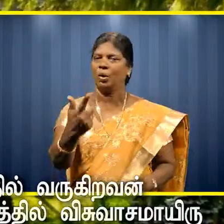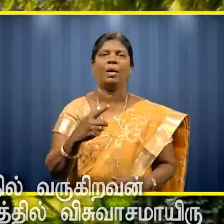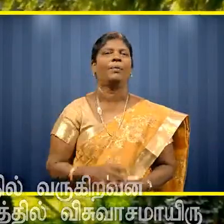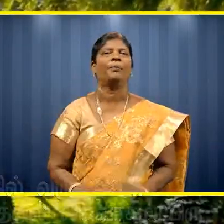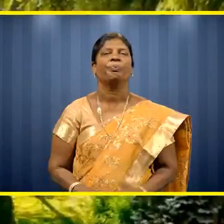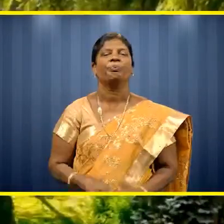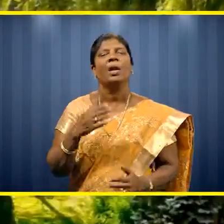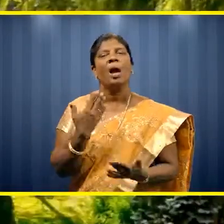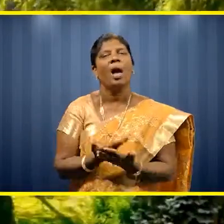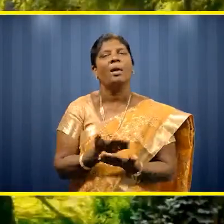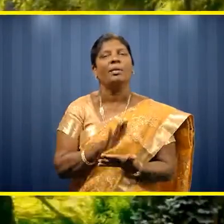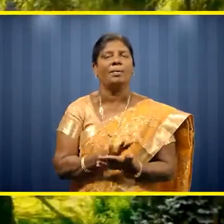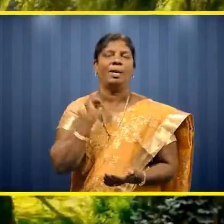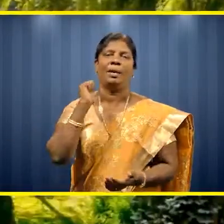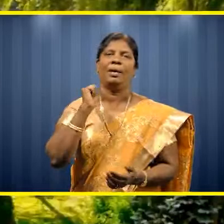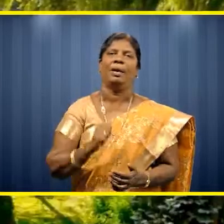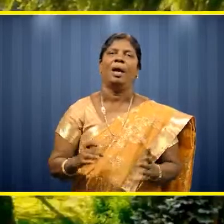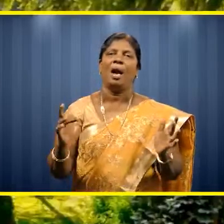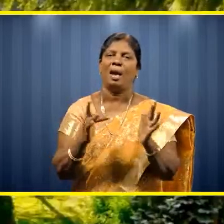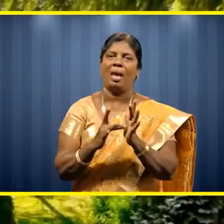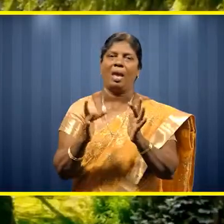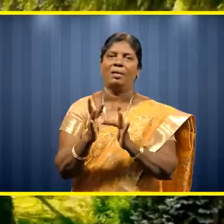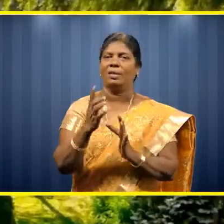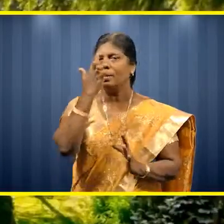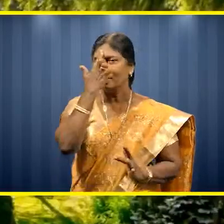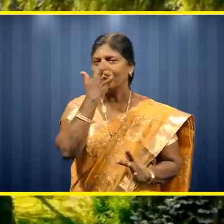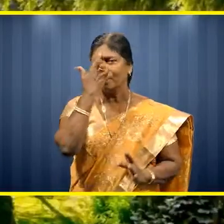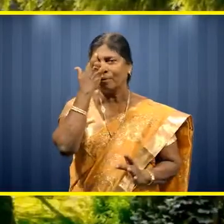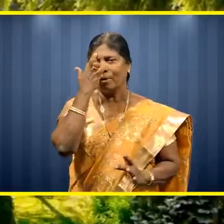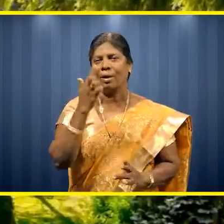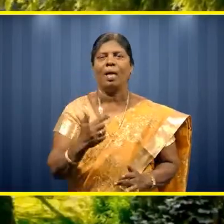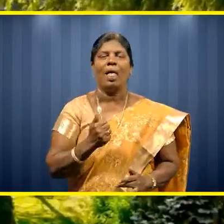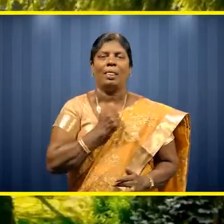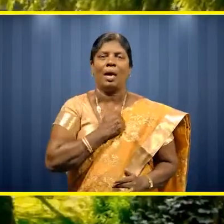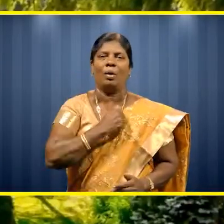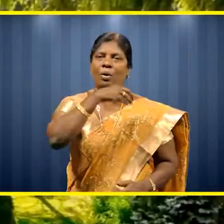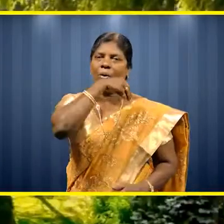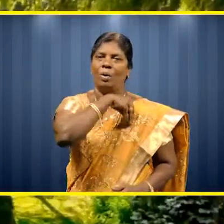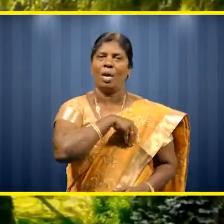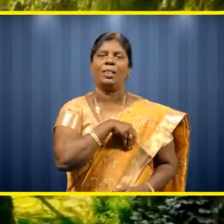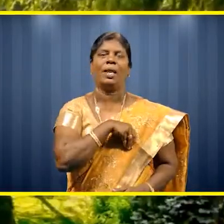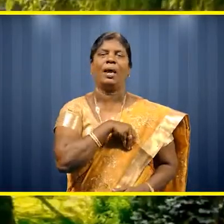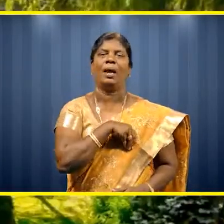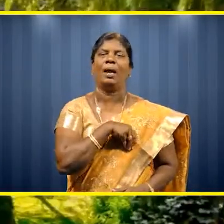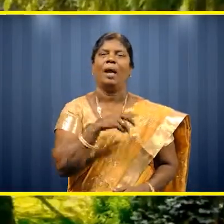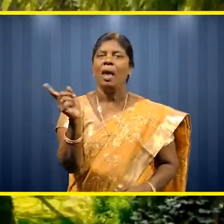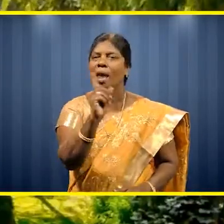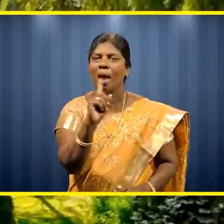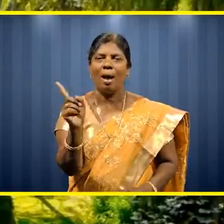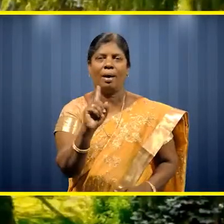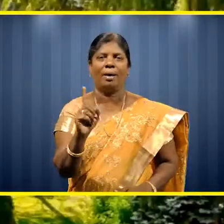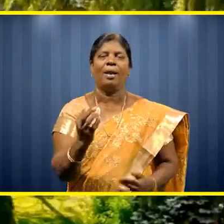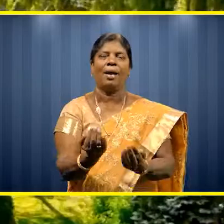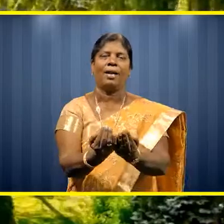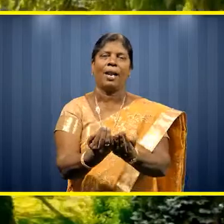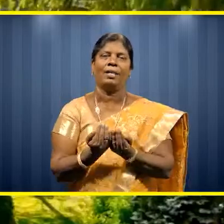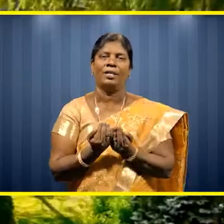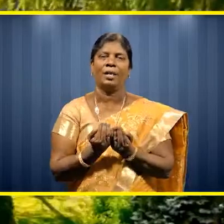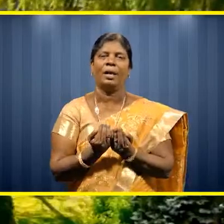என்று சொன்னார். அர்த்தம் என்ன தெரியுமா? இயேசு கிறிஸ்துவை தங்களுடைய உள்ளத்திலே